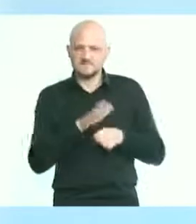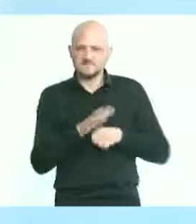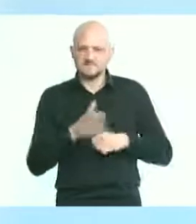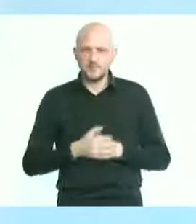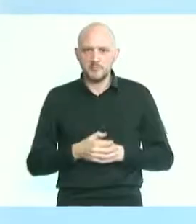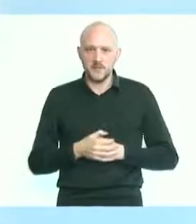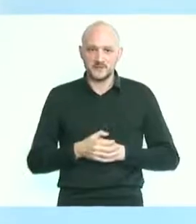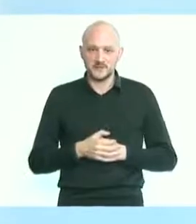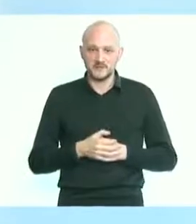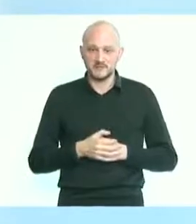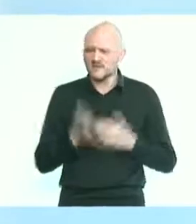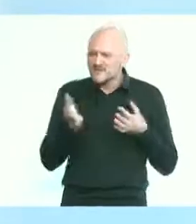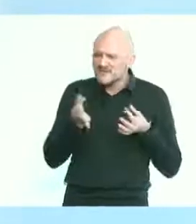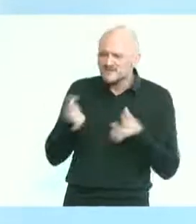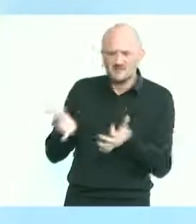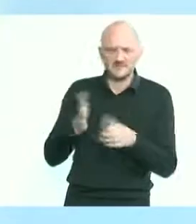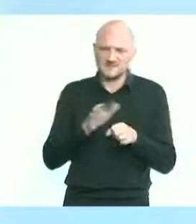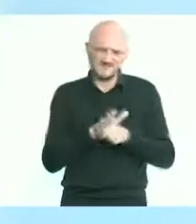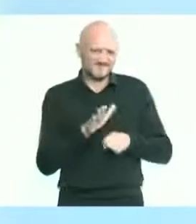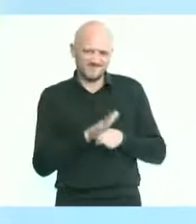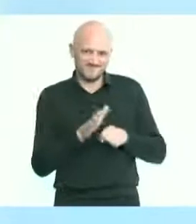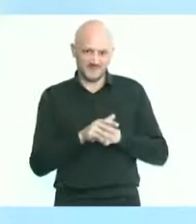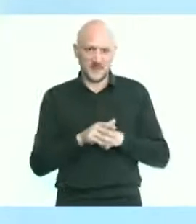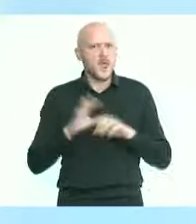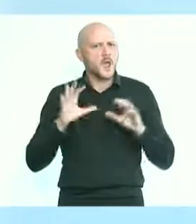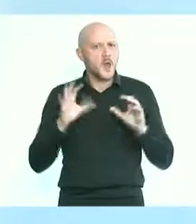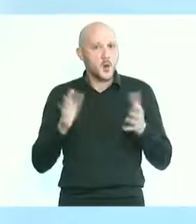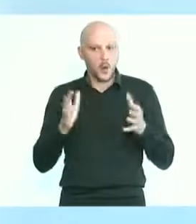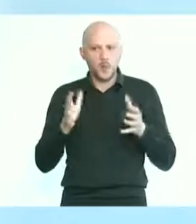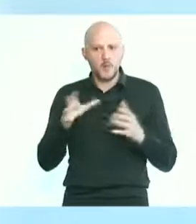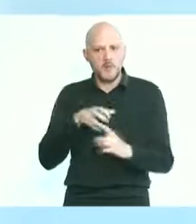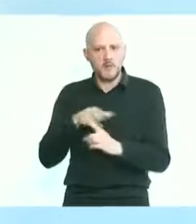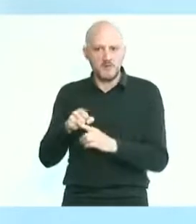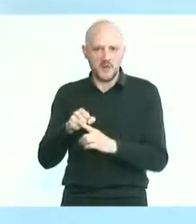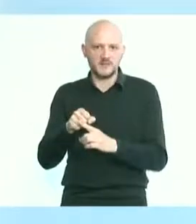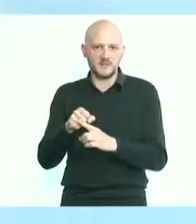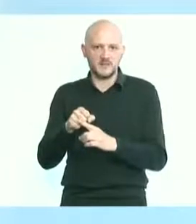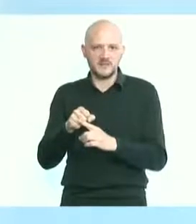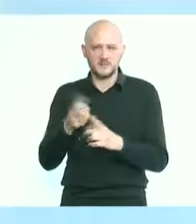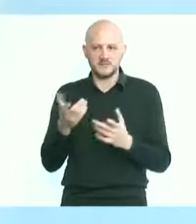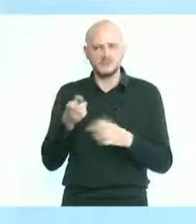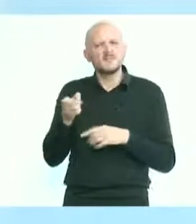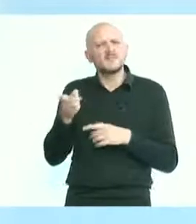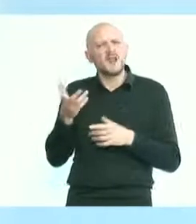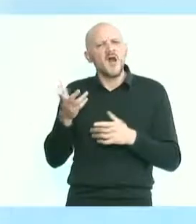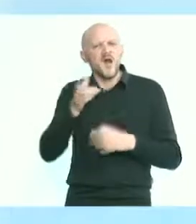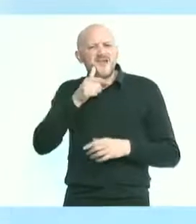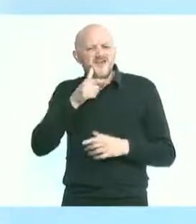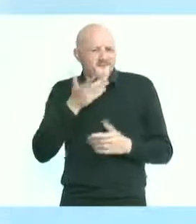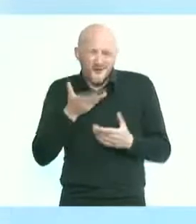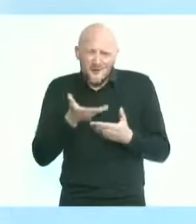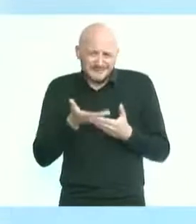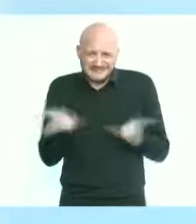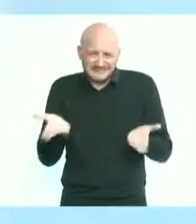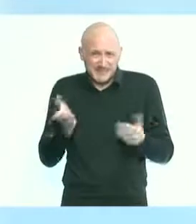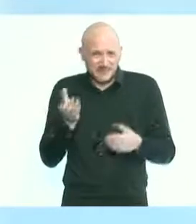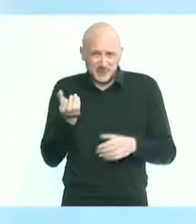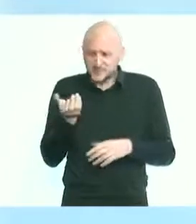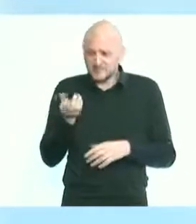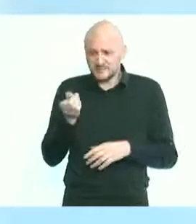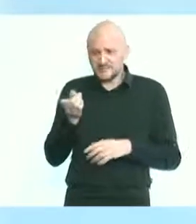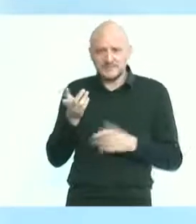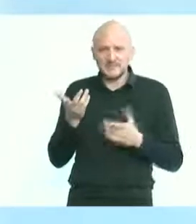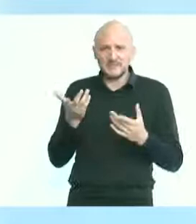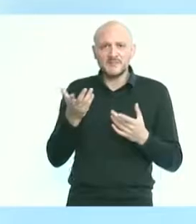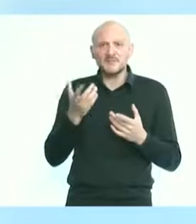sensibilisation, l'information et la mobilisation des gestionnaires de RP sur les efforts parfois simples qui peuvent réellement changer la vie des personnes, qu'elles soient